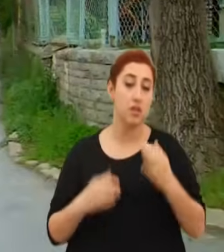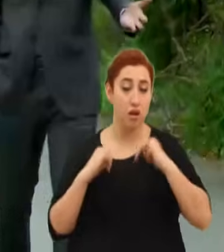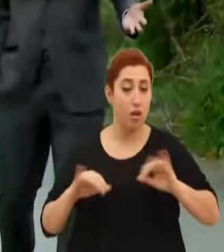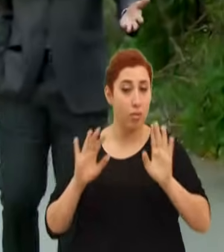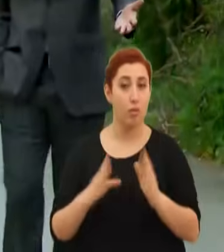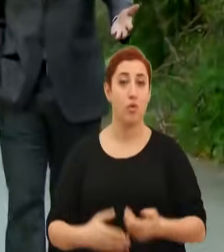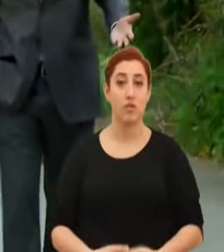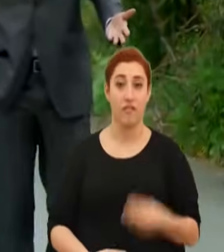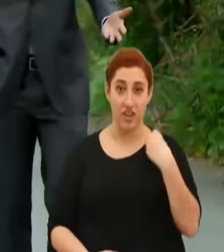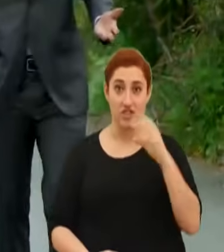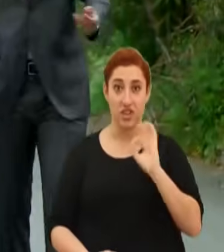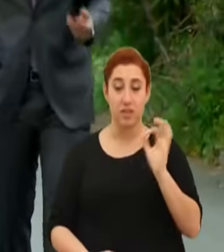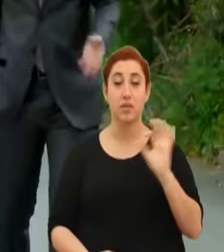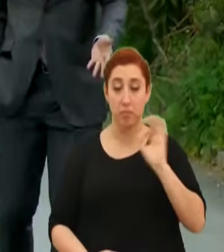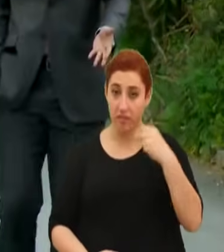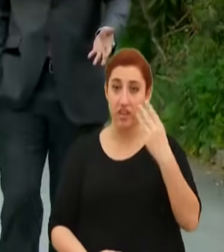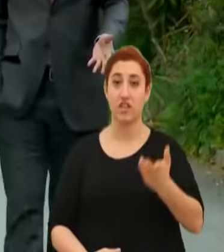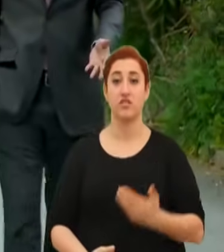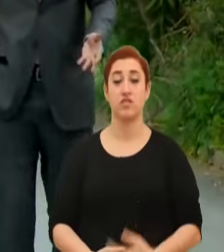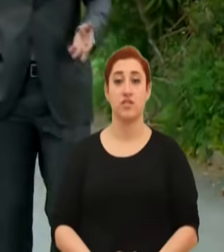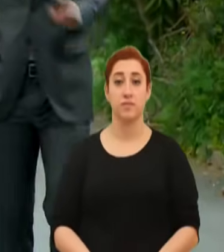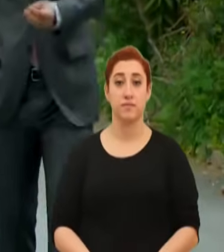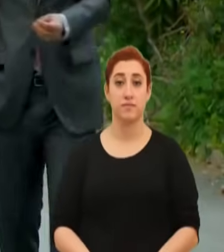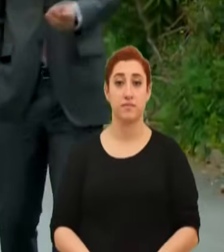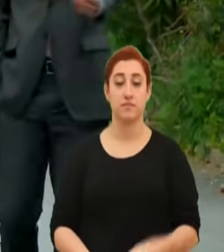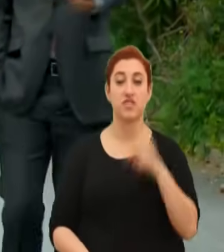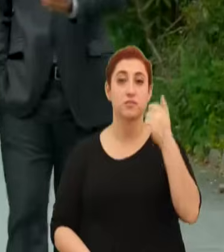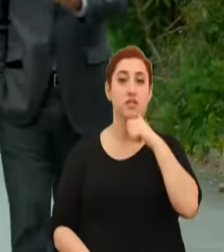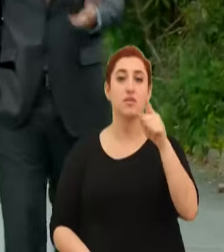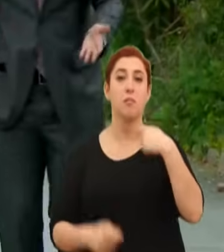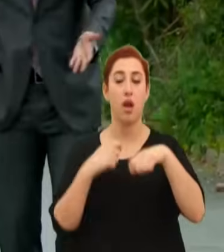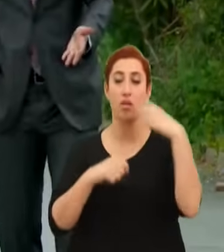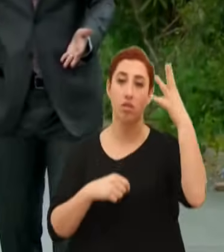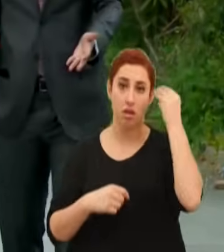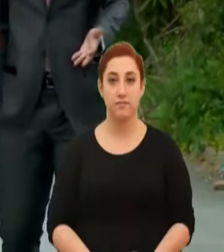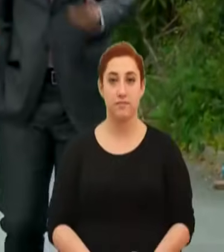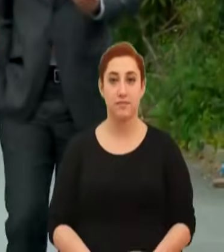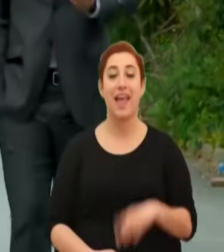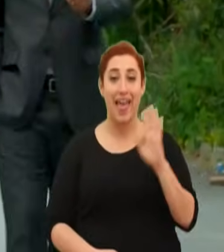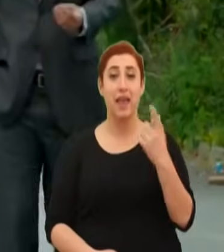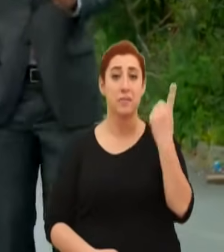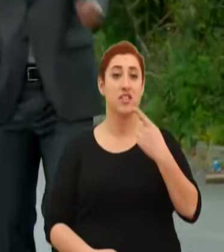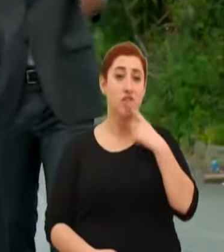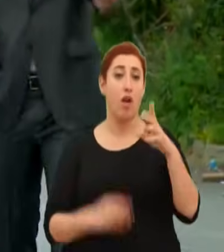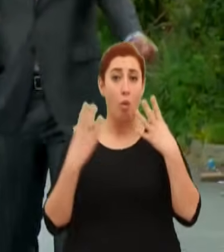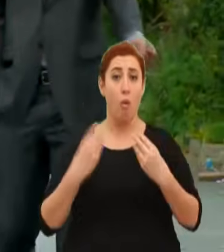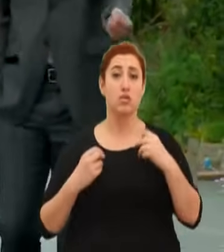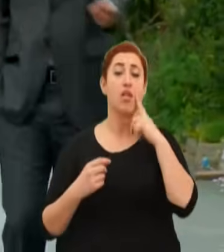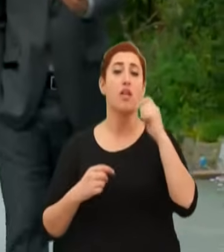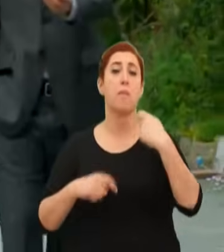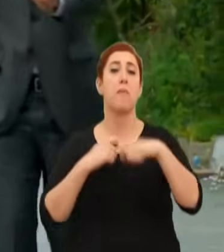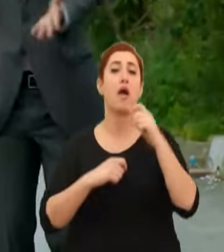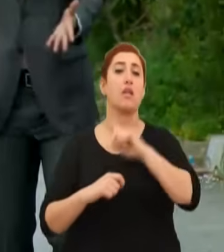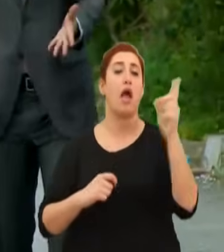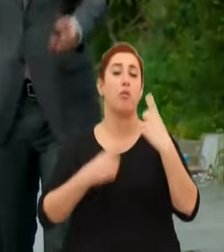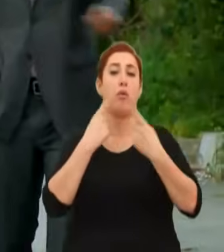Rahat ol. Verecekler değil mi abi? Oğlum tabii ki verirler ya. Ya Cezmi abi seni bankada tanıdı. Ya eğer bir itirazı olsaydı adamın